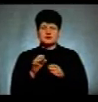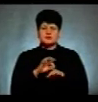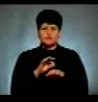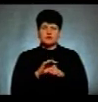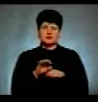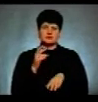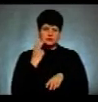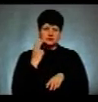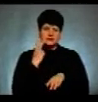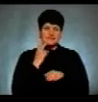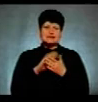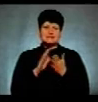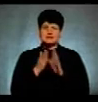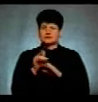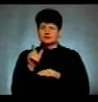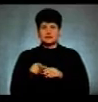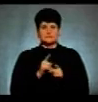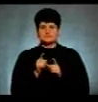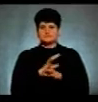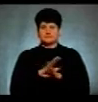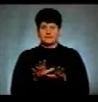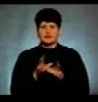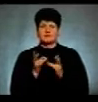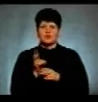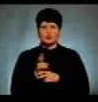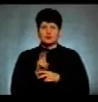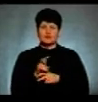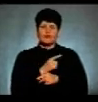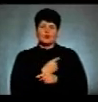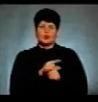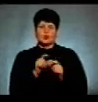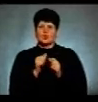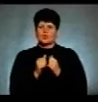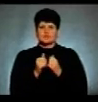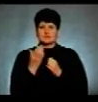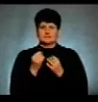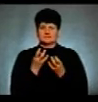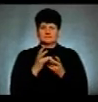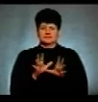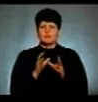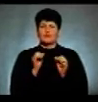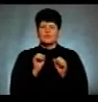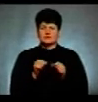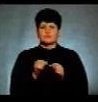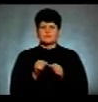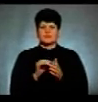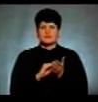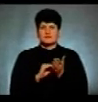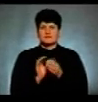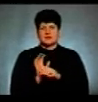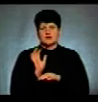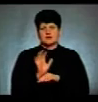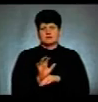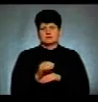не зміниться, приходити до поліклініки за кожним рецептом не обов'язково, каже Микола Медвідь. Сімейний лікар може відправляти рецепт